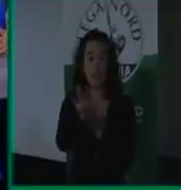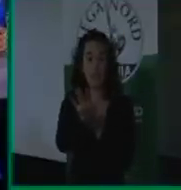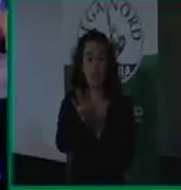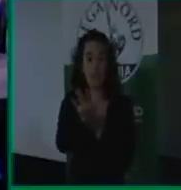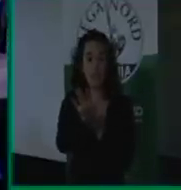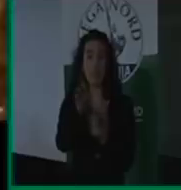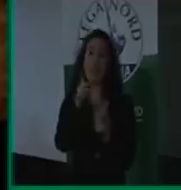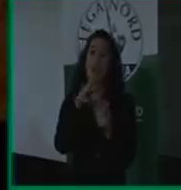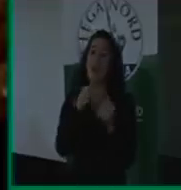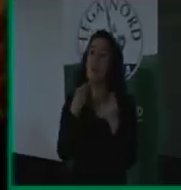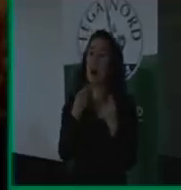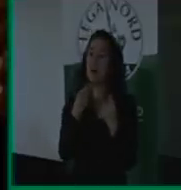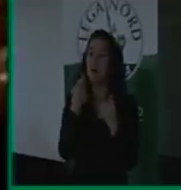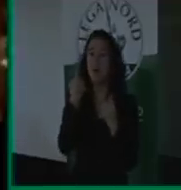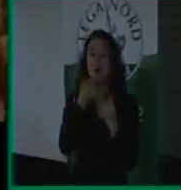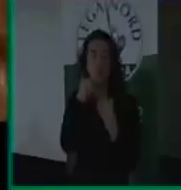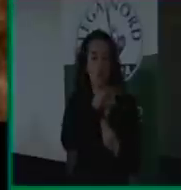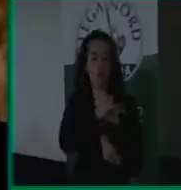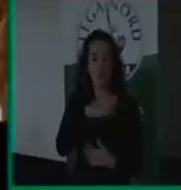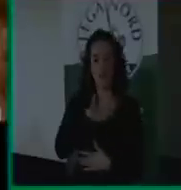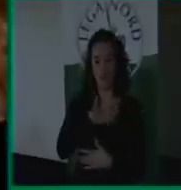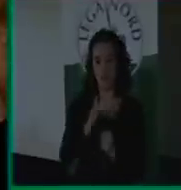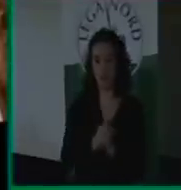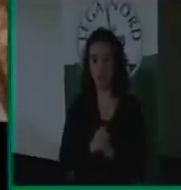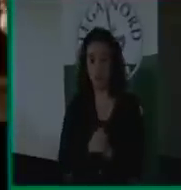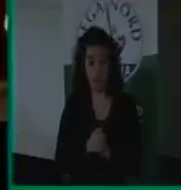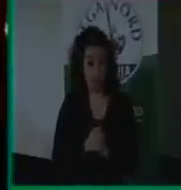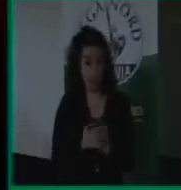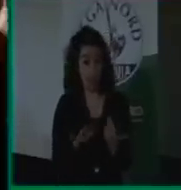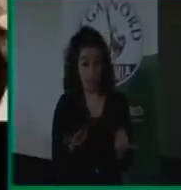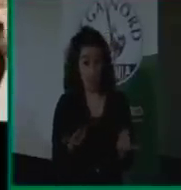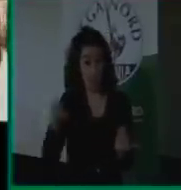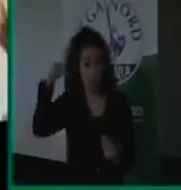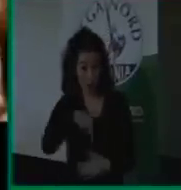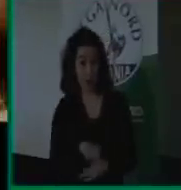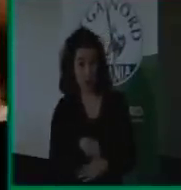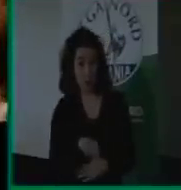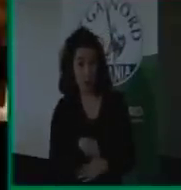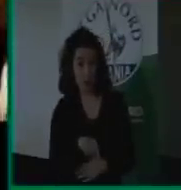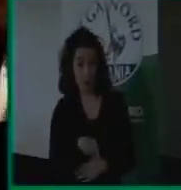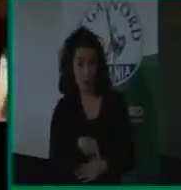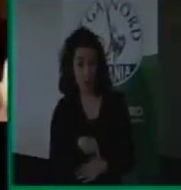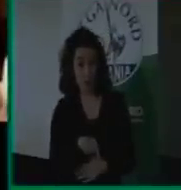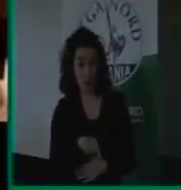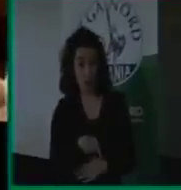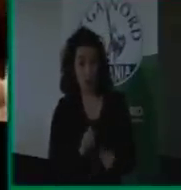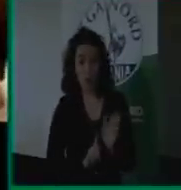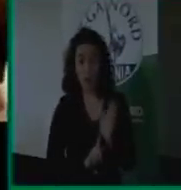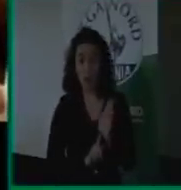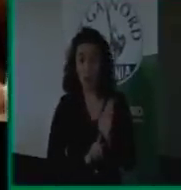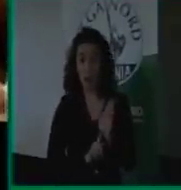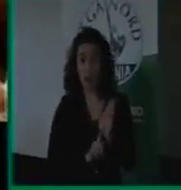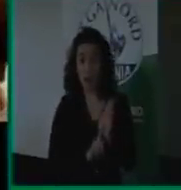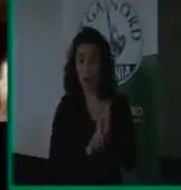interesse però non lo diciamo ha inflazione quasi Zero a crescita zero